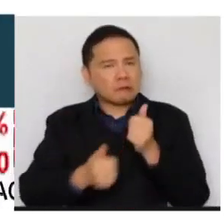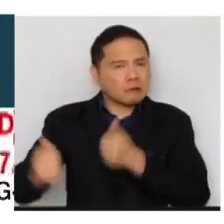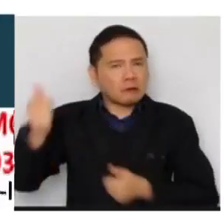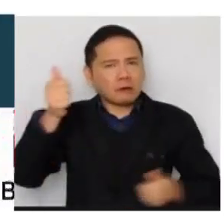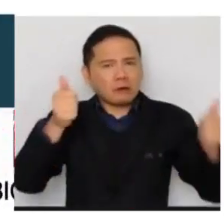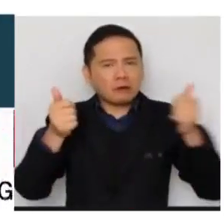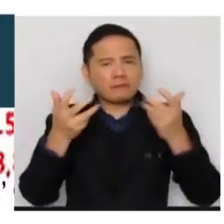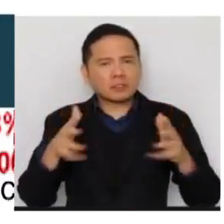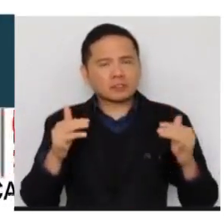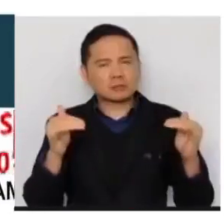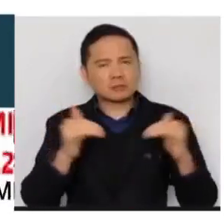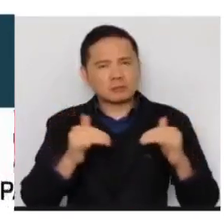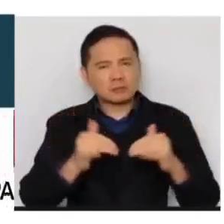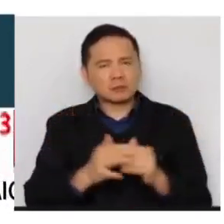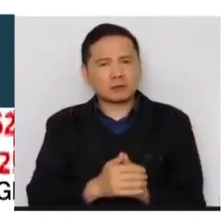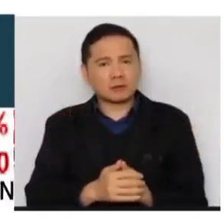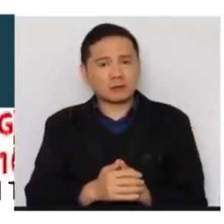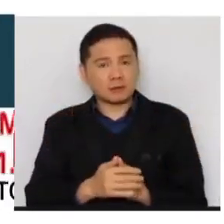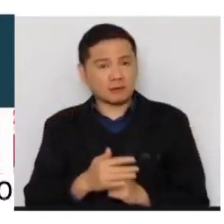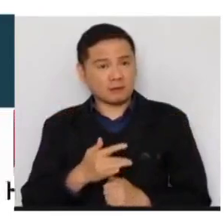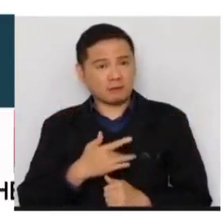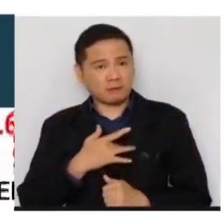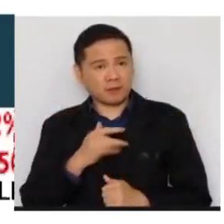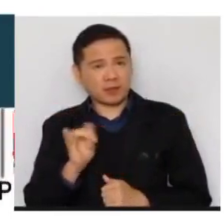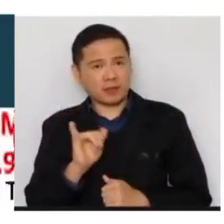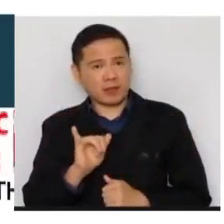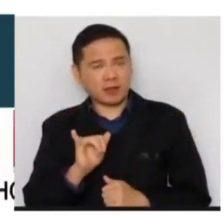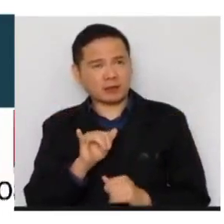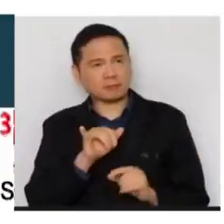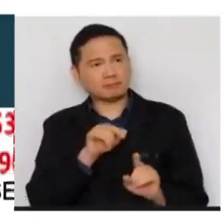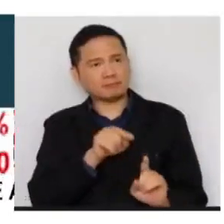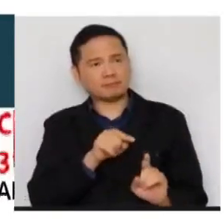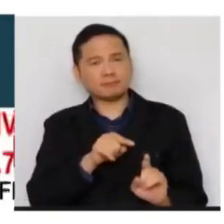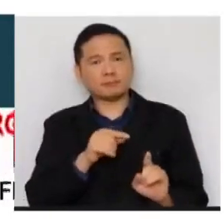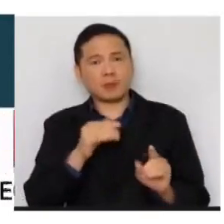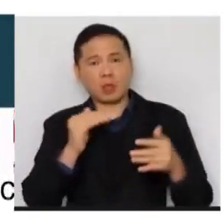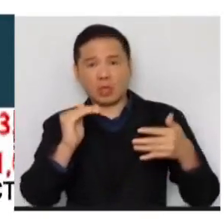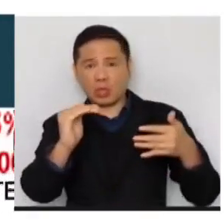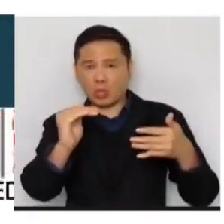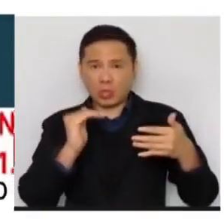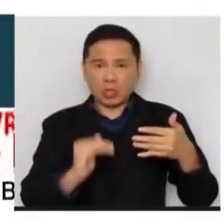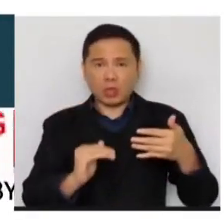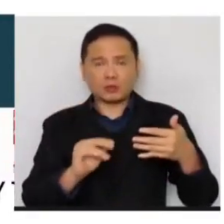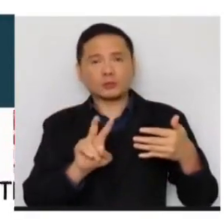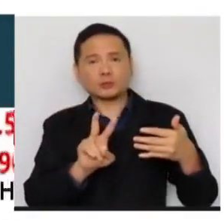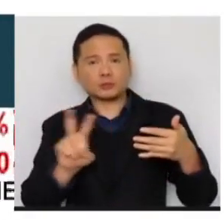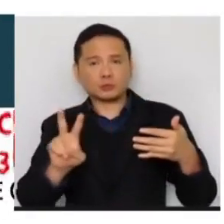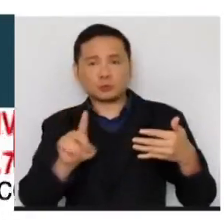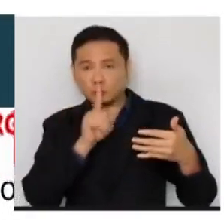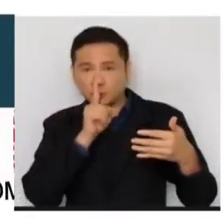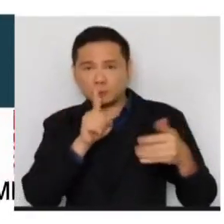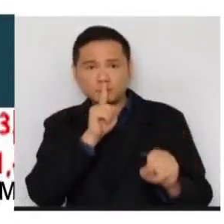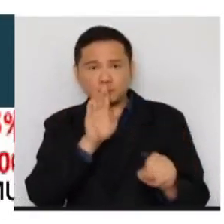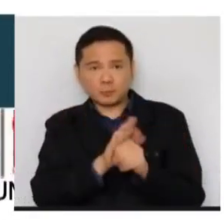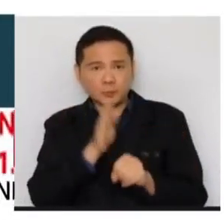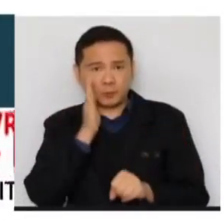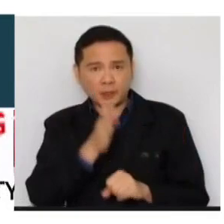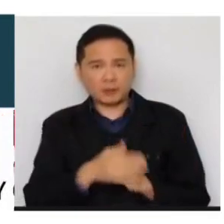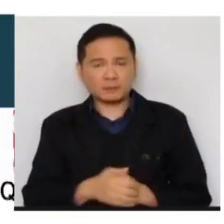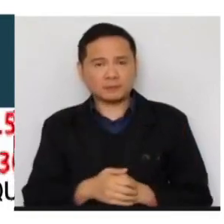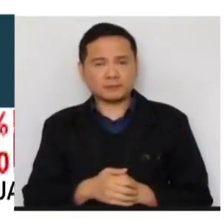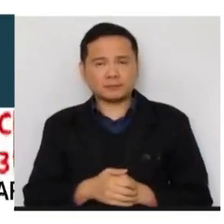Do you think that it's really a foregone conclusion that the alert level will be lowered to alert level 2? Malapit